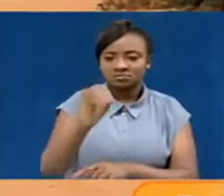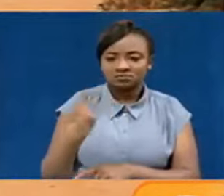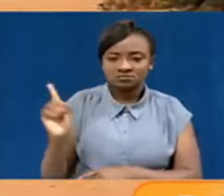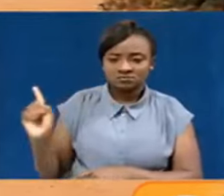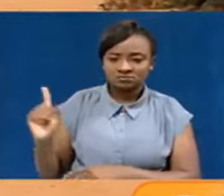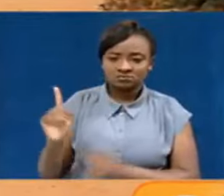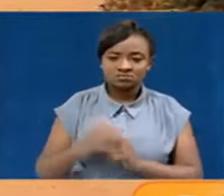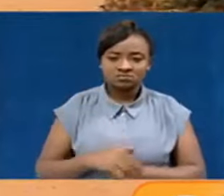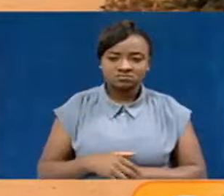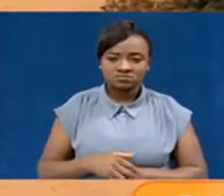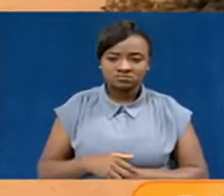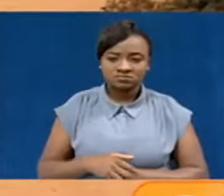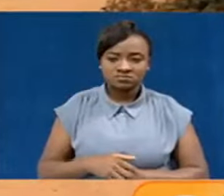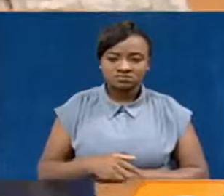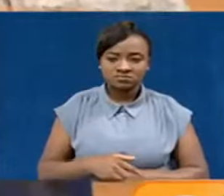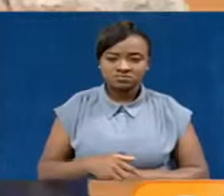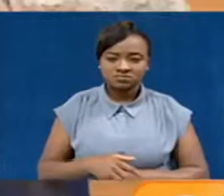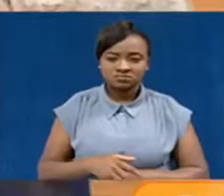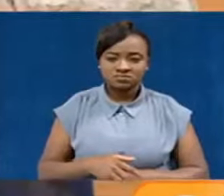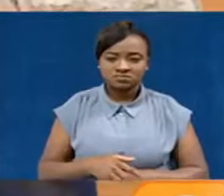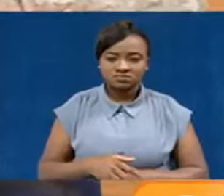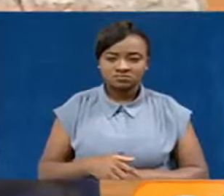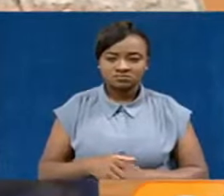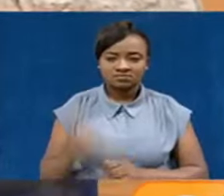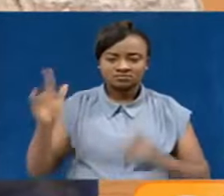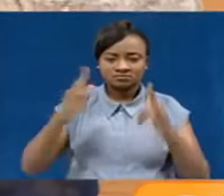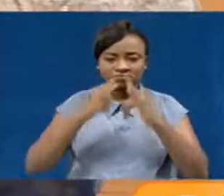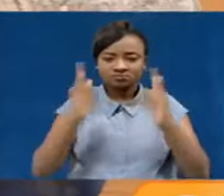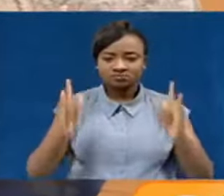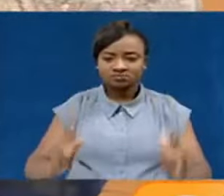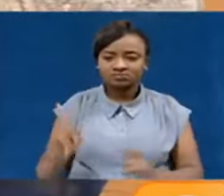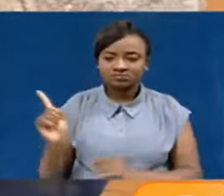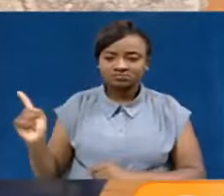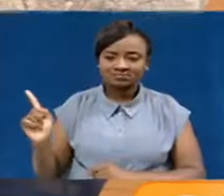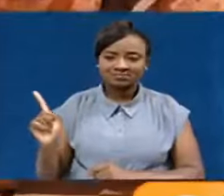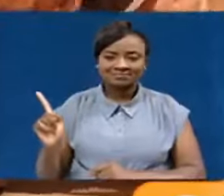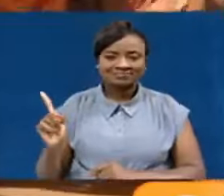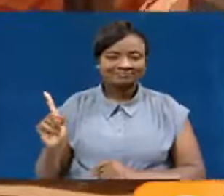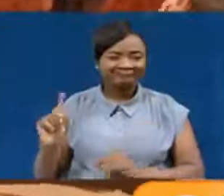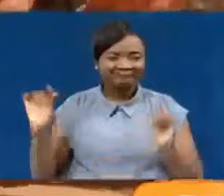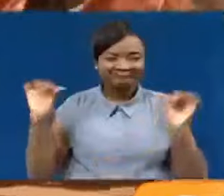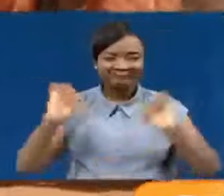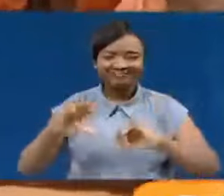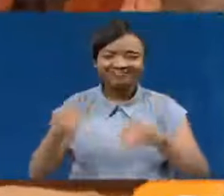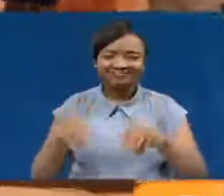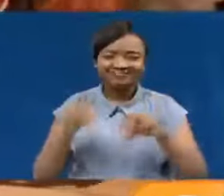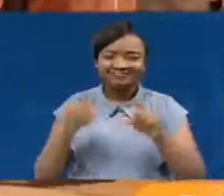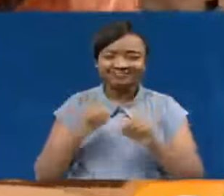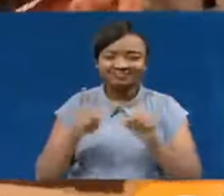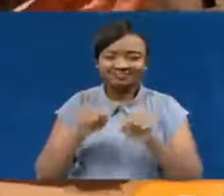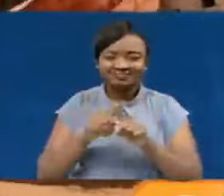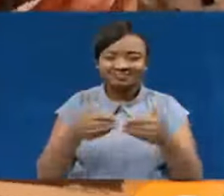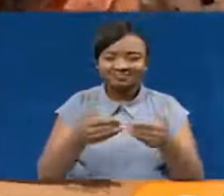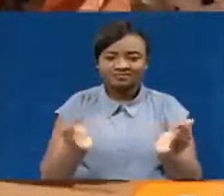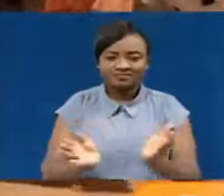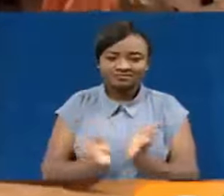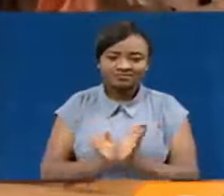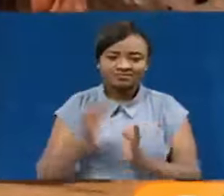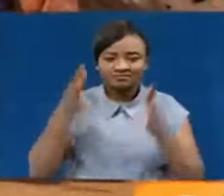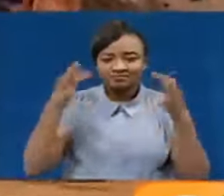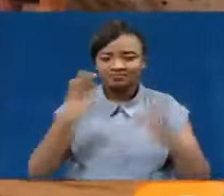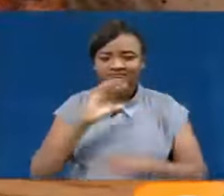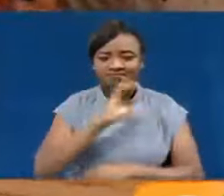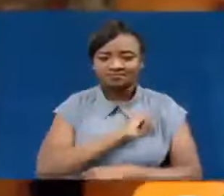wa mafuriko ni ya kusikitisha. Mahema hapa yakiwa katika hali duni, ila familia hazina budi ila